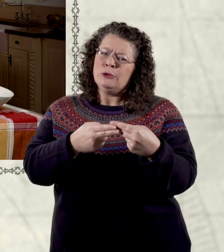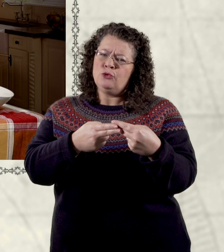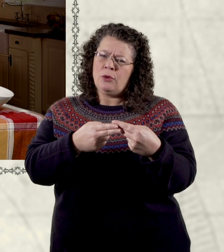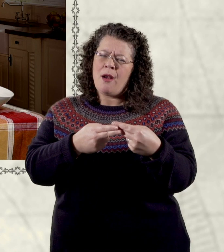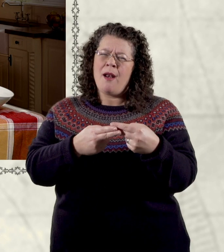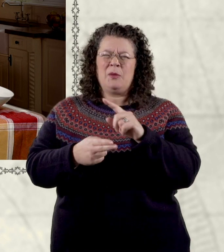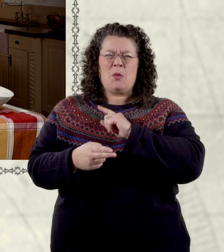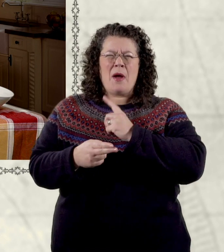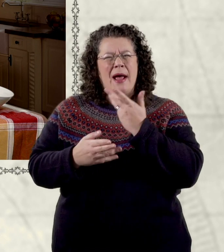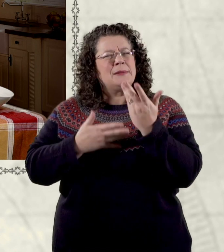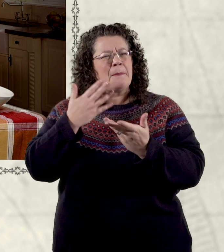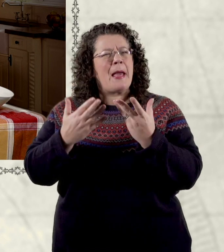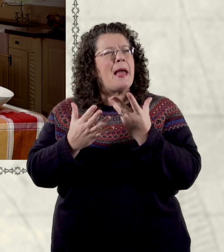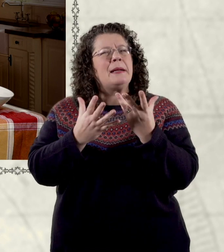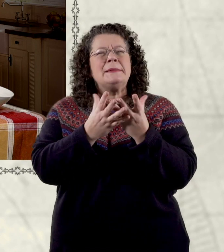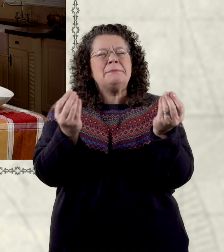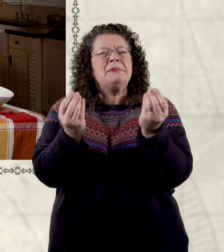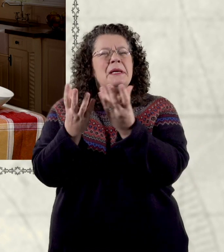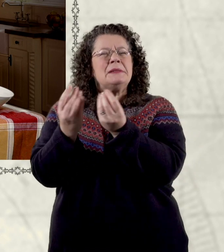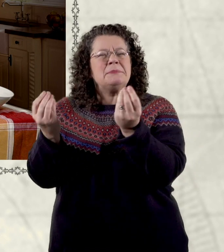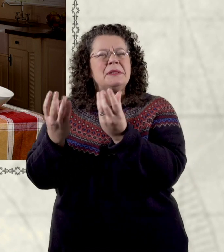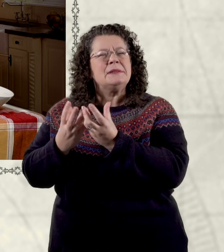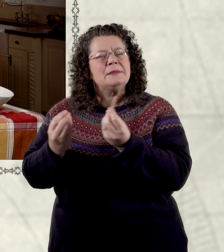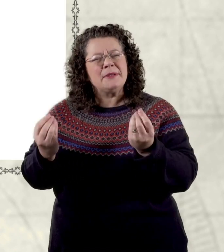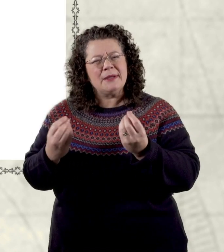esbonio pam fod hi wedi diflannu'n llwyr bron.